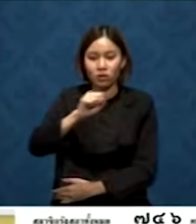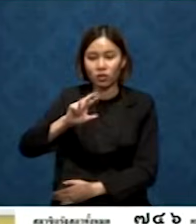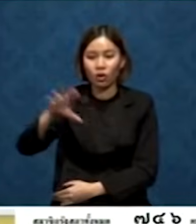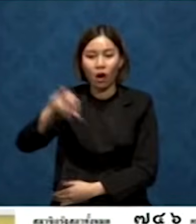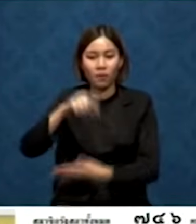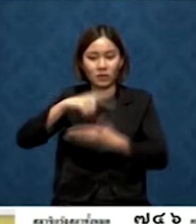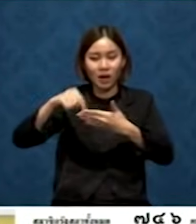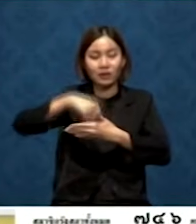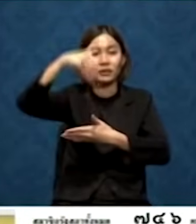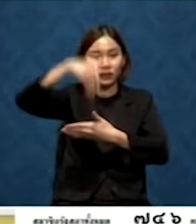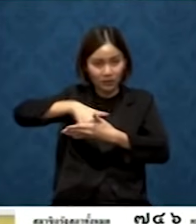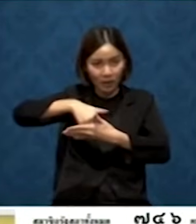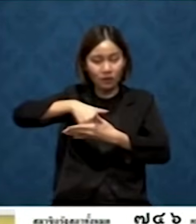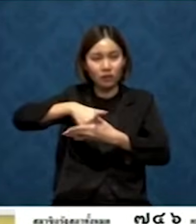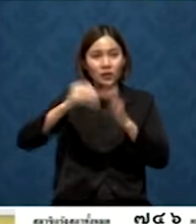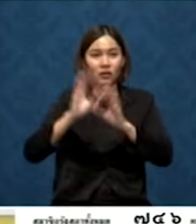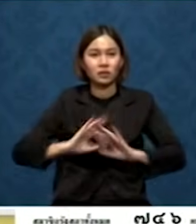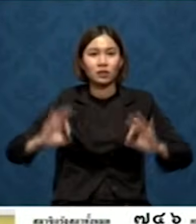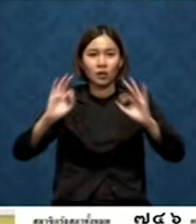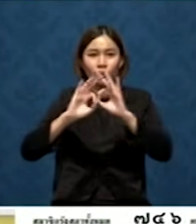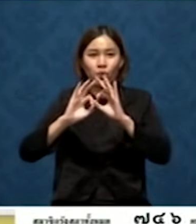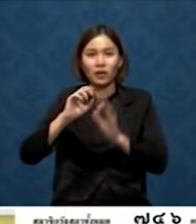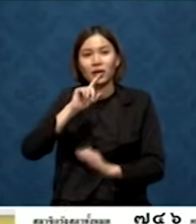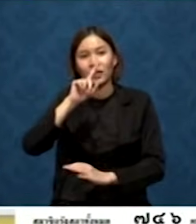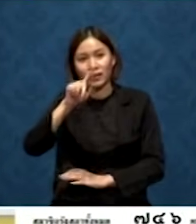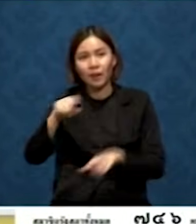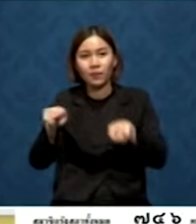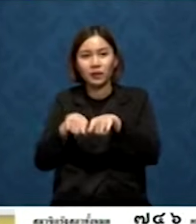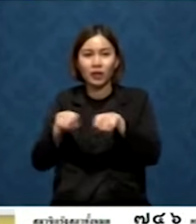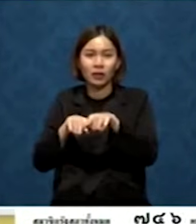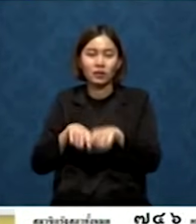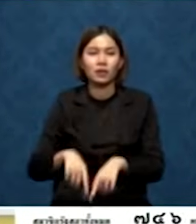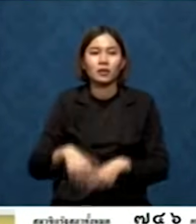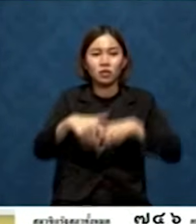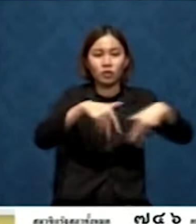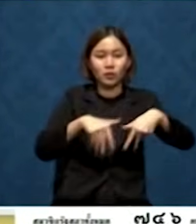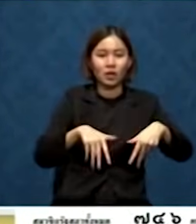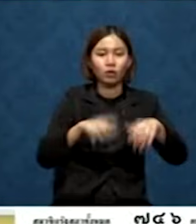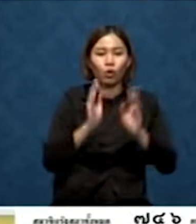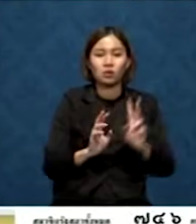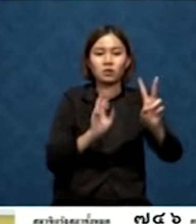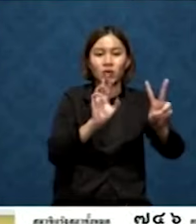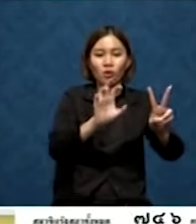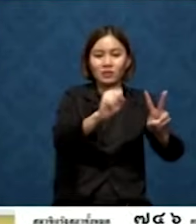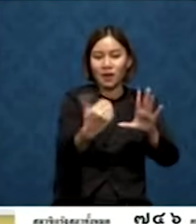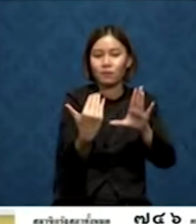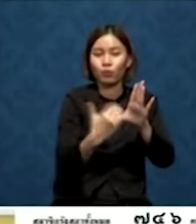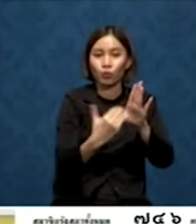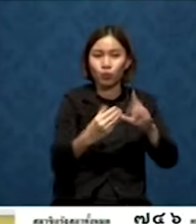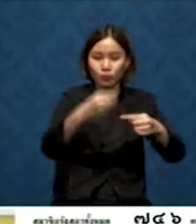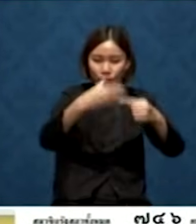การเลือกตั้งของประชาชนซึ่งความจริงแล้วก็เป็นคำถามที่มีหลักการเดียวกันกับคำถามที่ประชาชน 2แสนกว่าคนได้เข้าชื่อเพื่อเสนอต่อท่าน